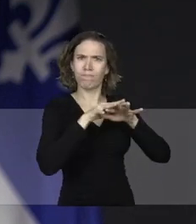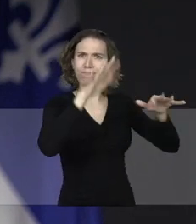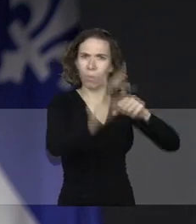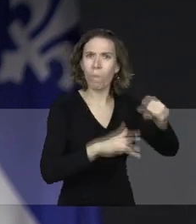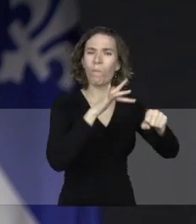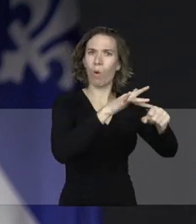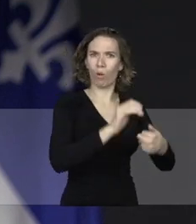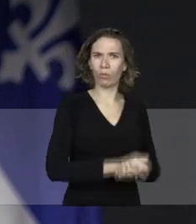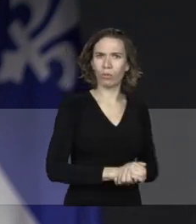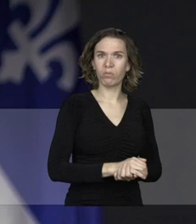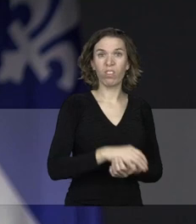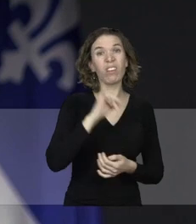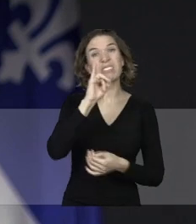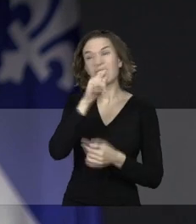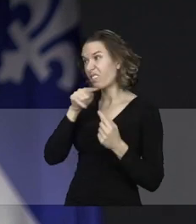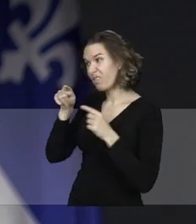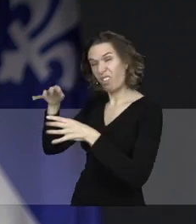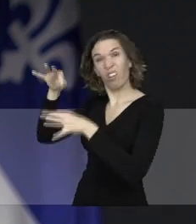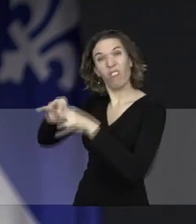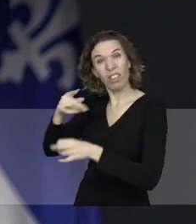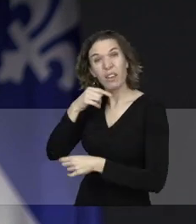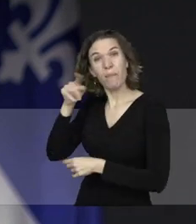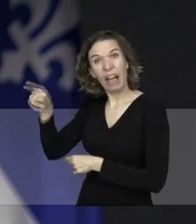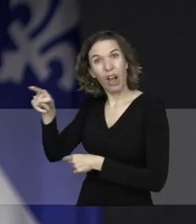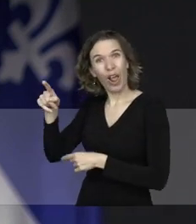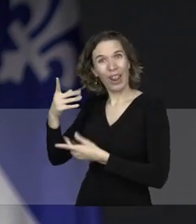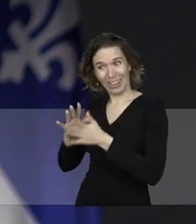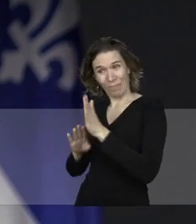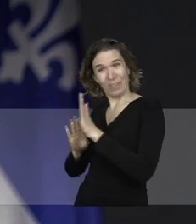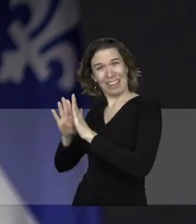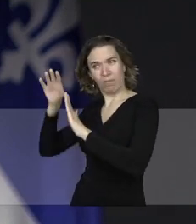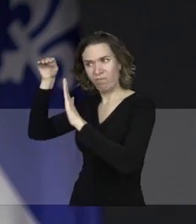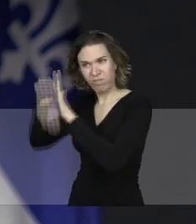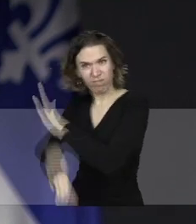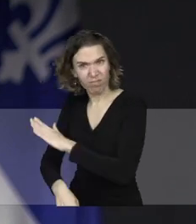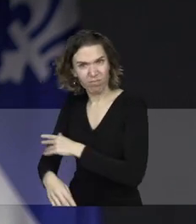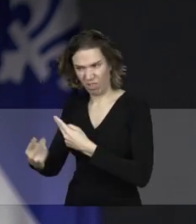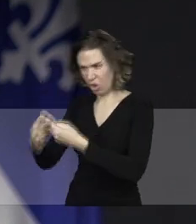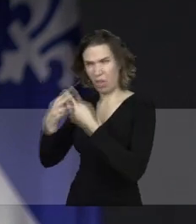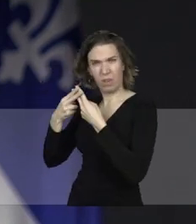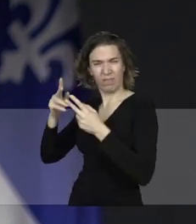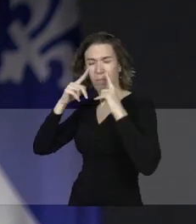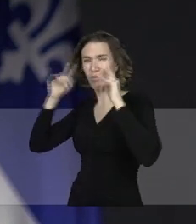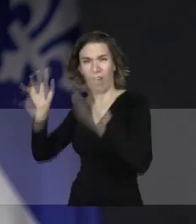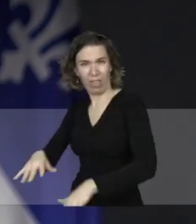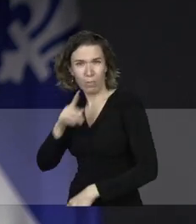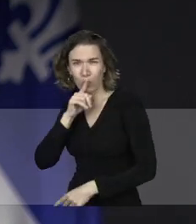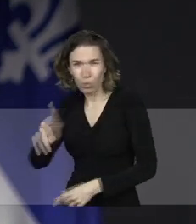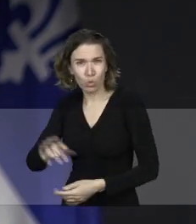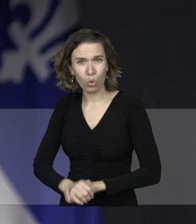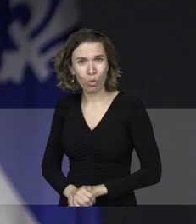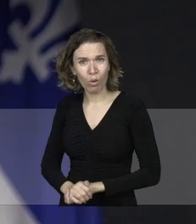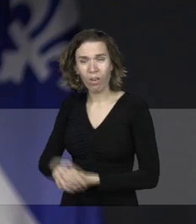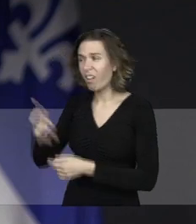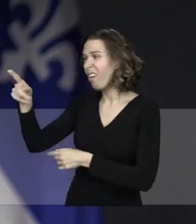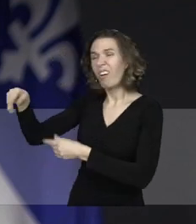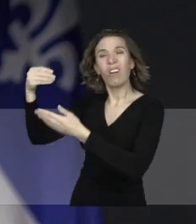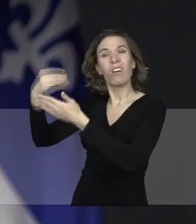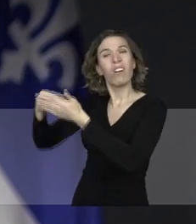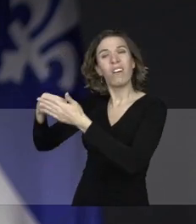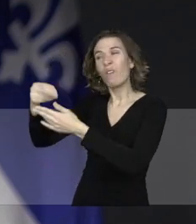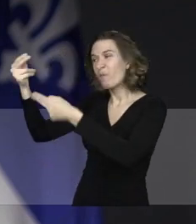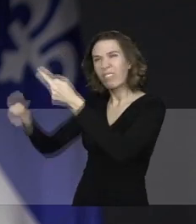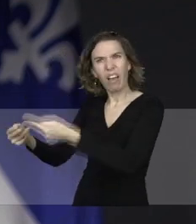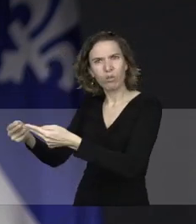conquérir le monde retourner aux années libérales ce serait brisé les LAN que le Québec s'est donné et ce serait terrible pour notre économie le